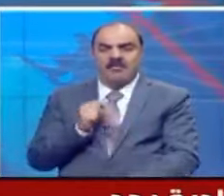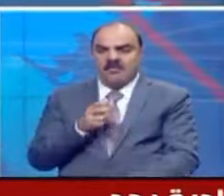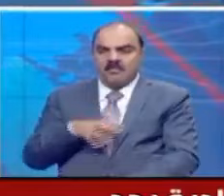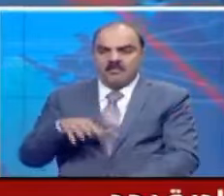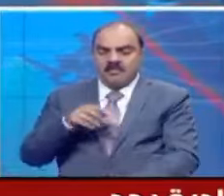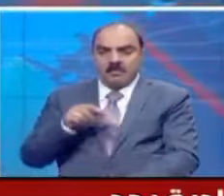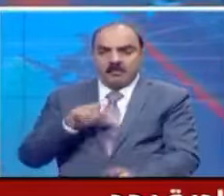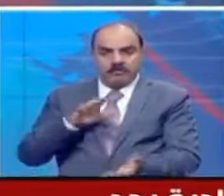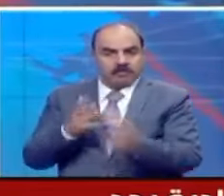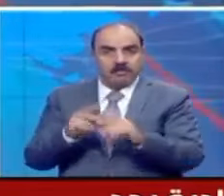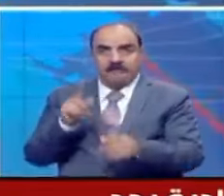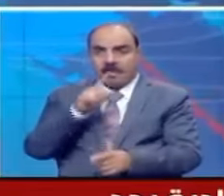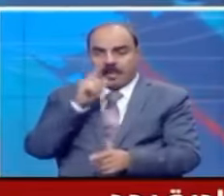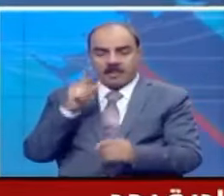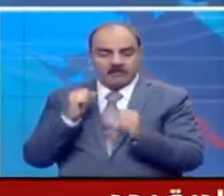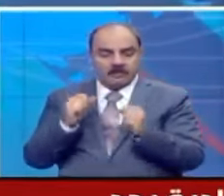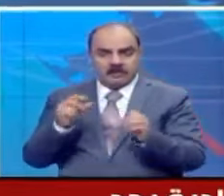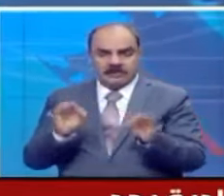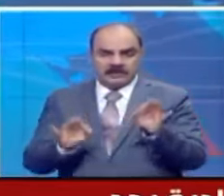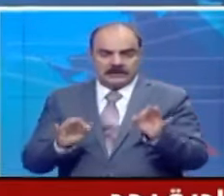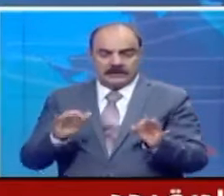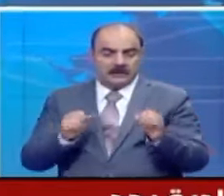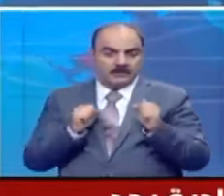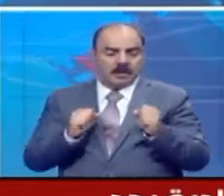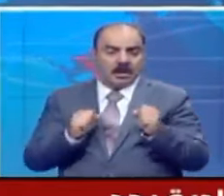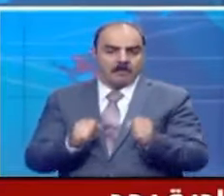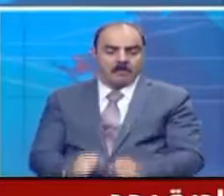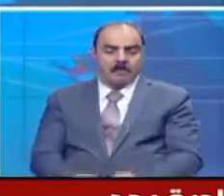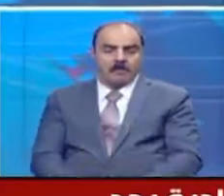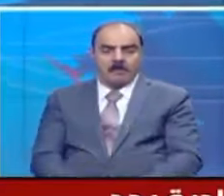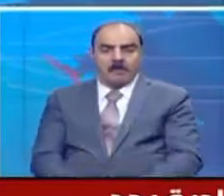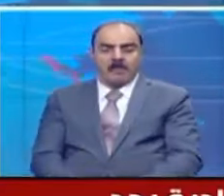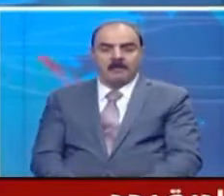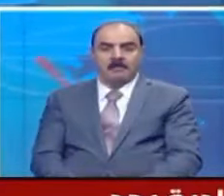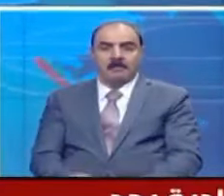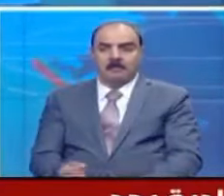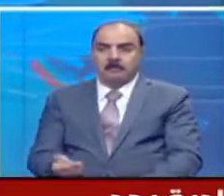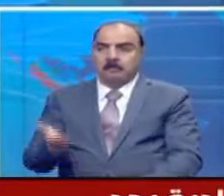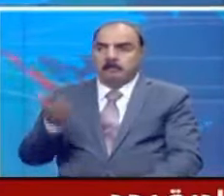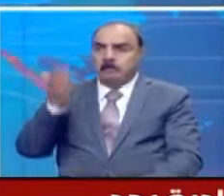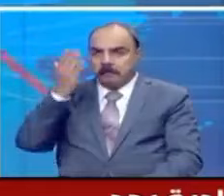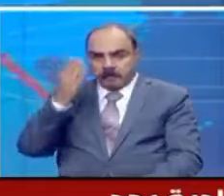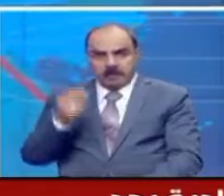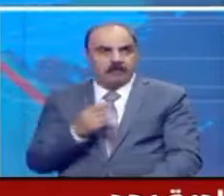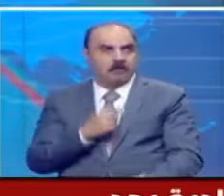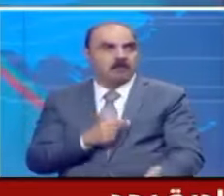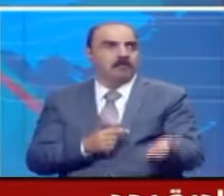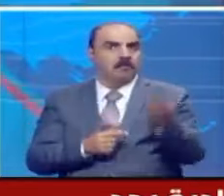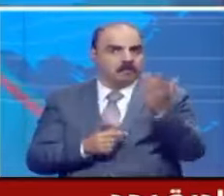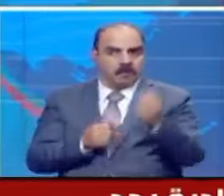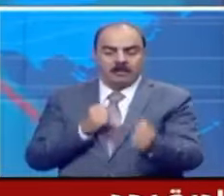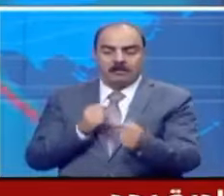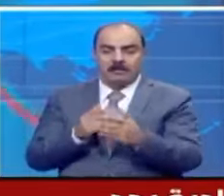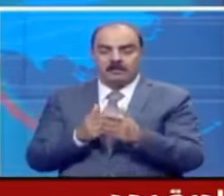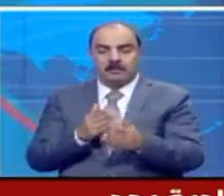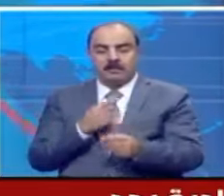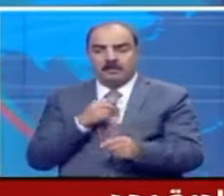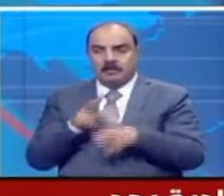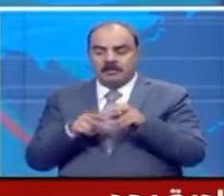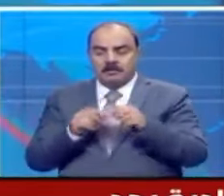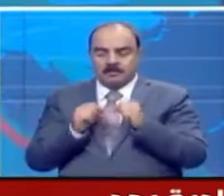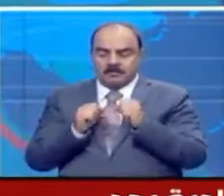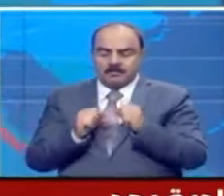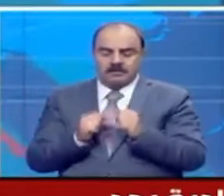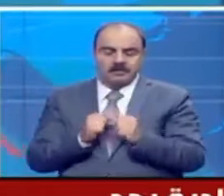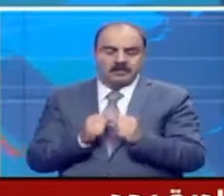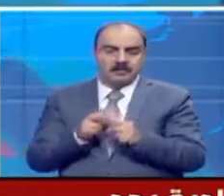استثنائية لواقع اقتصادي معين فيه شكل من أشكال ارتفاع الأسعار، قدرة الناس